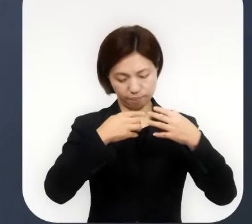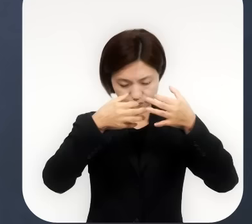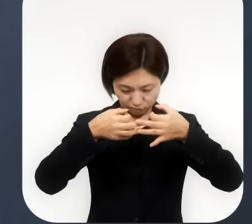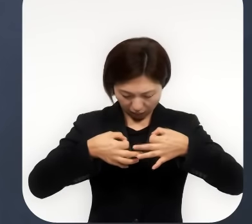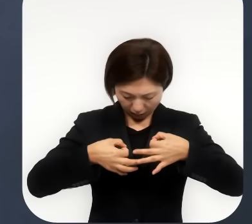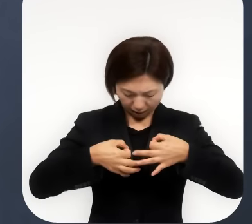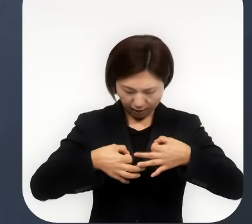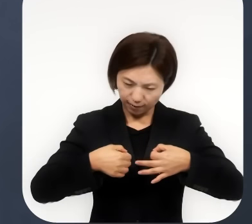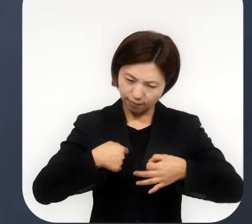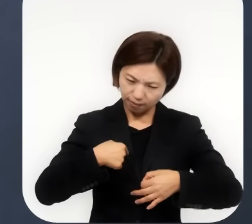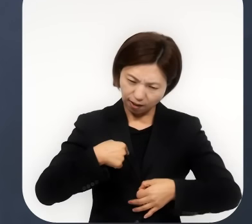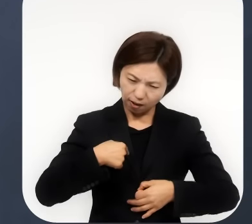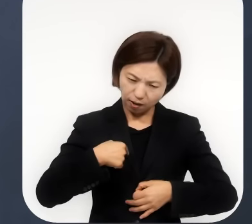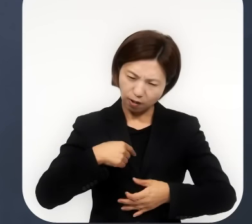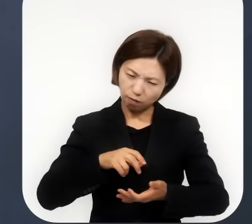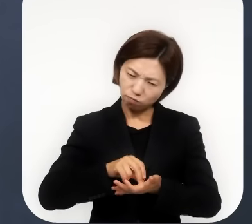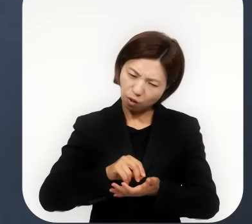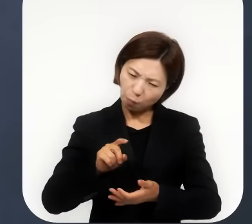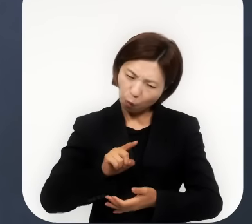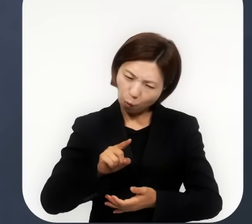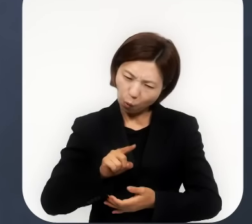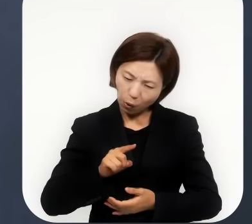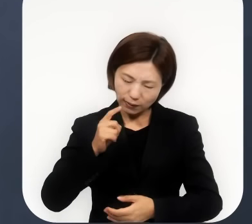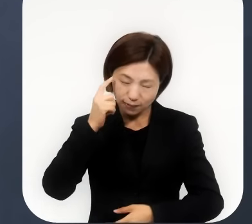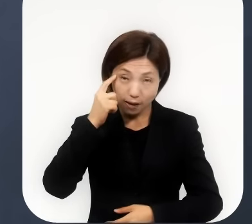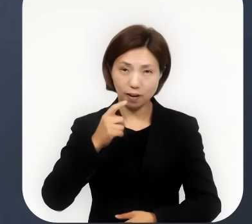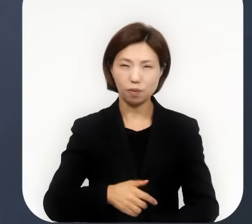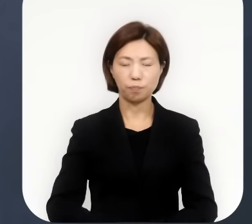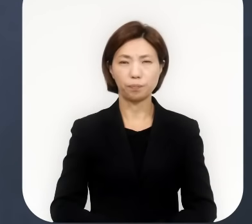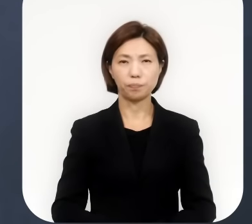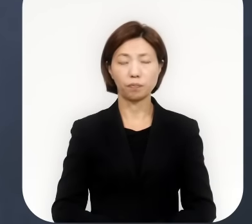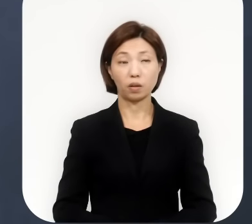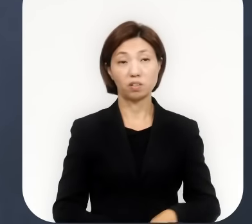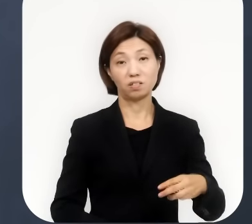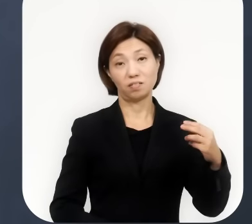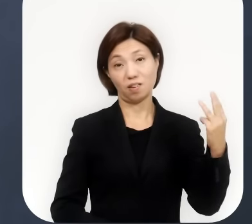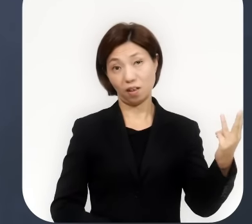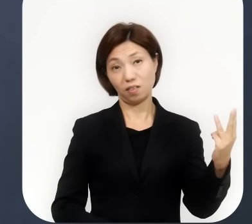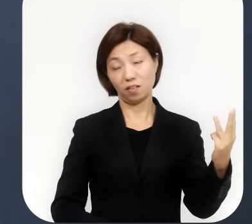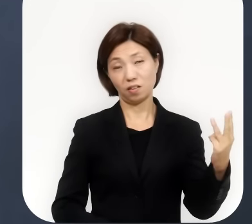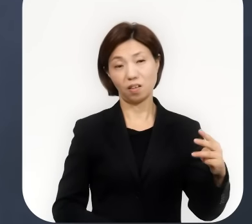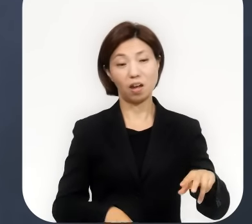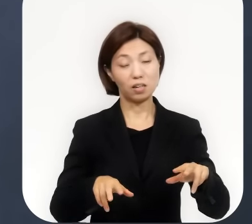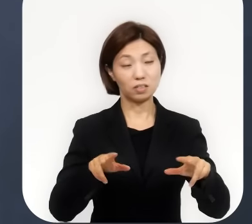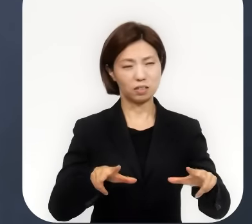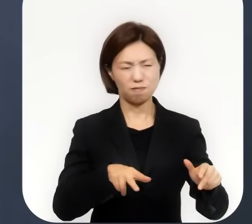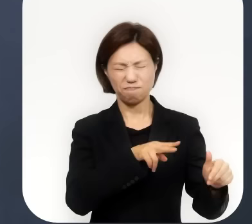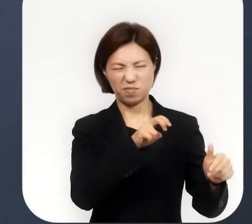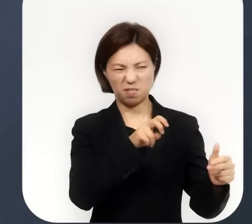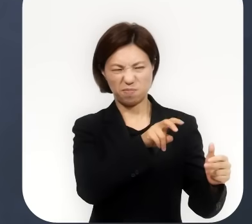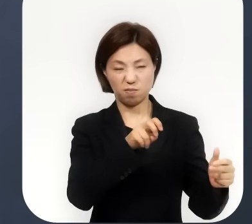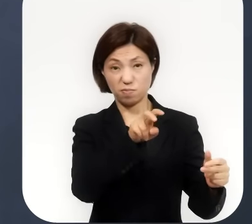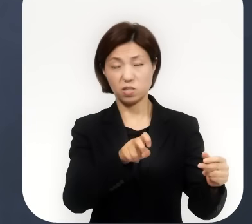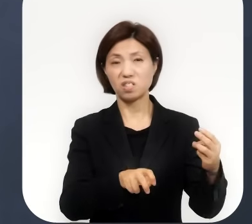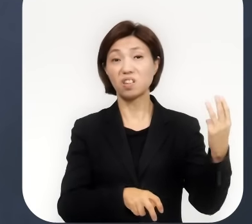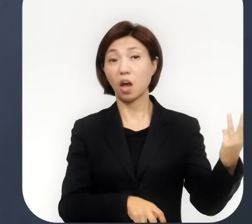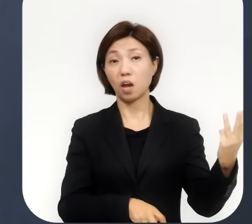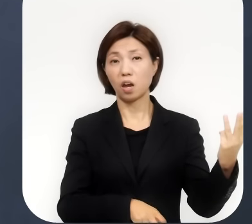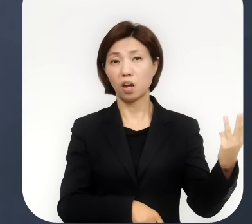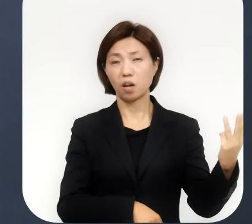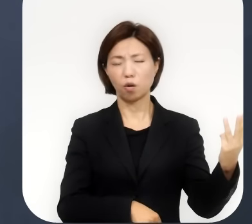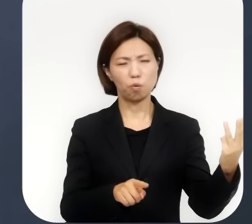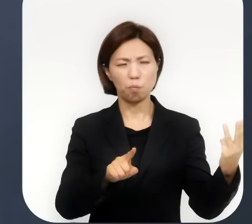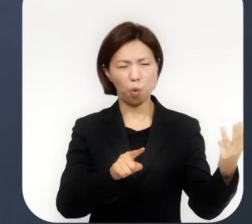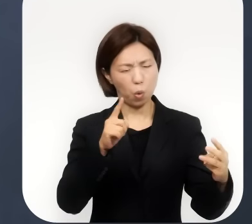논하지 말고 나를 좀 체크해야 된다 근데 그런 사람이 세 명이나 된다 그러면